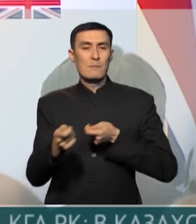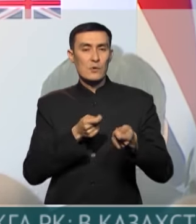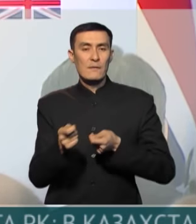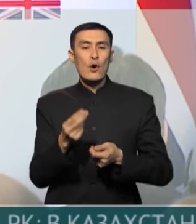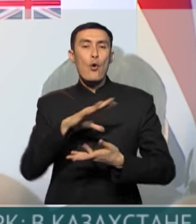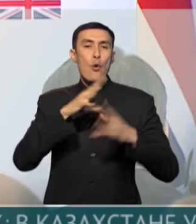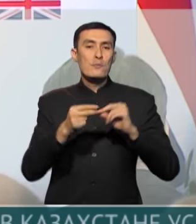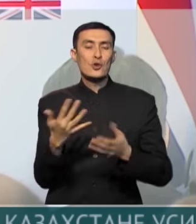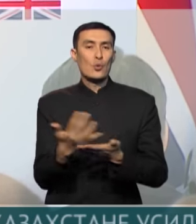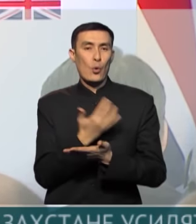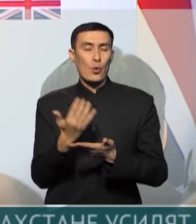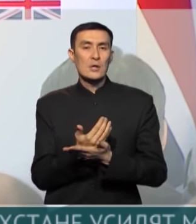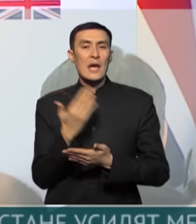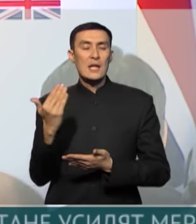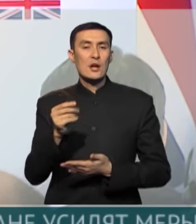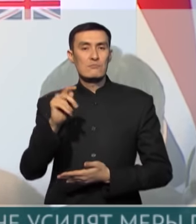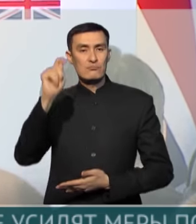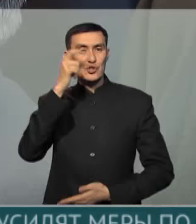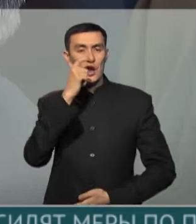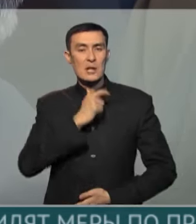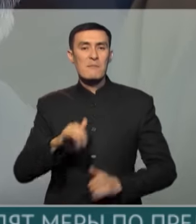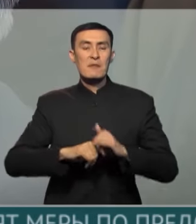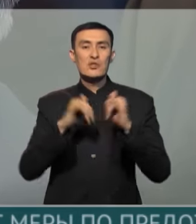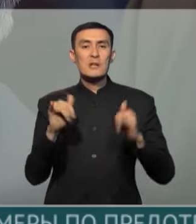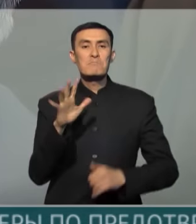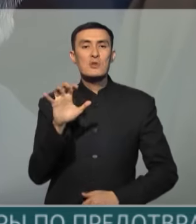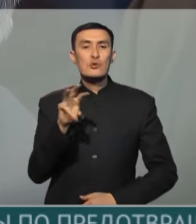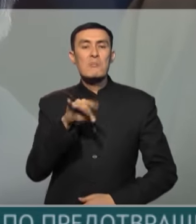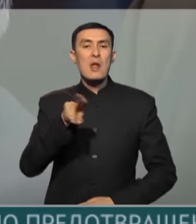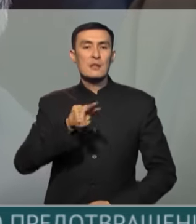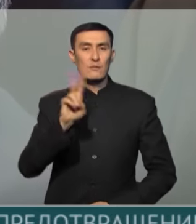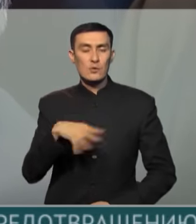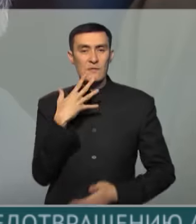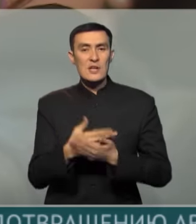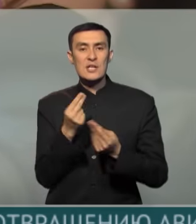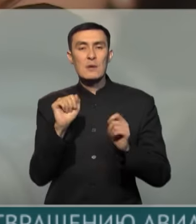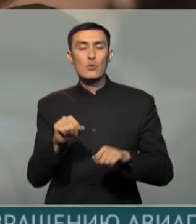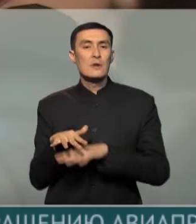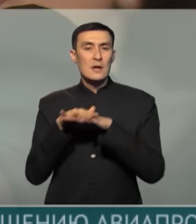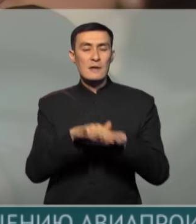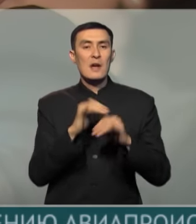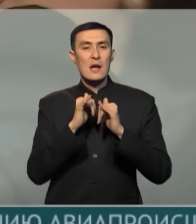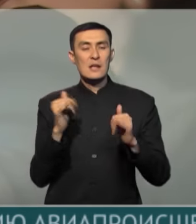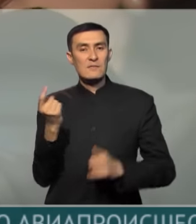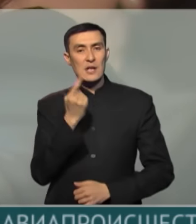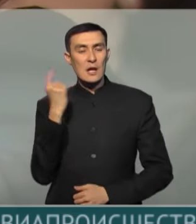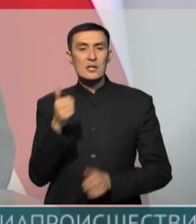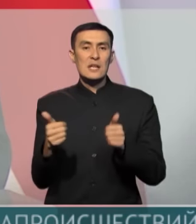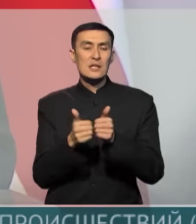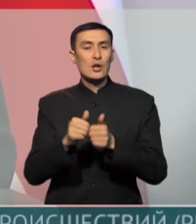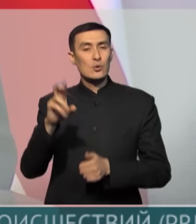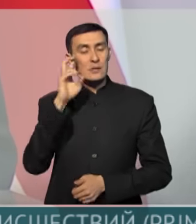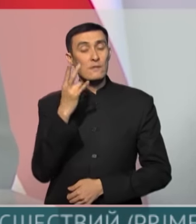Совокупный доход всех этих джентльменов превышает 500 миллиардов долларов. Свои деньги они могут вложить и в экономику других стран, но,